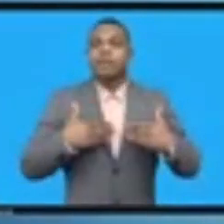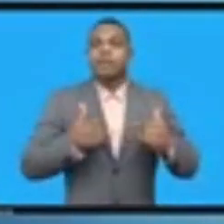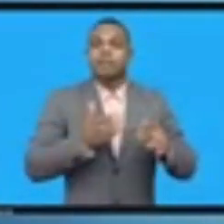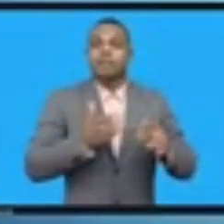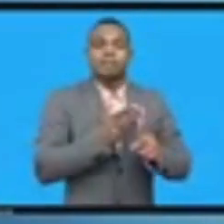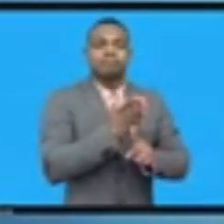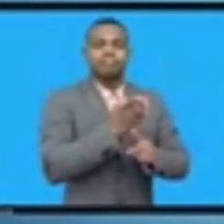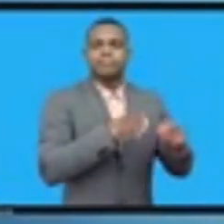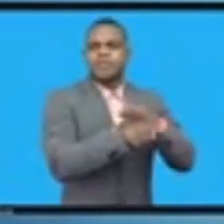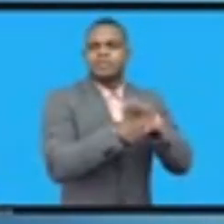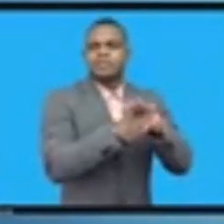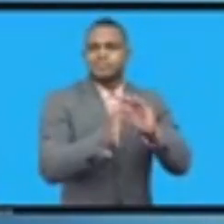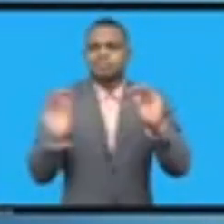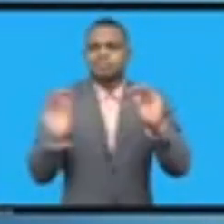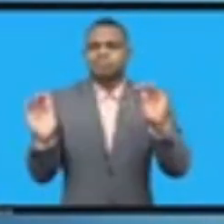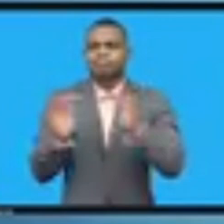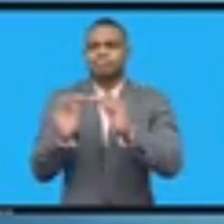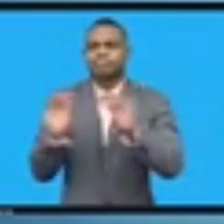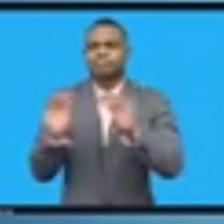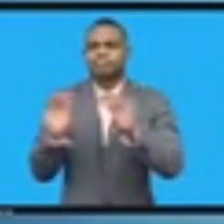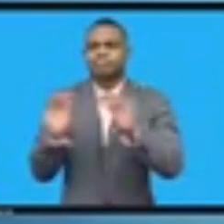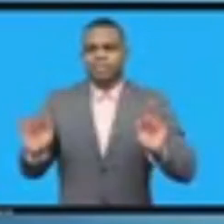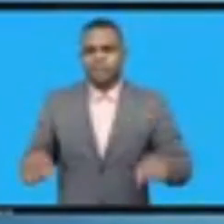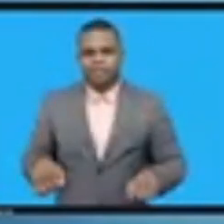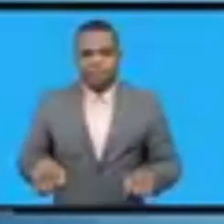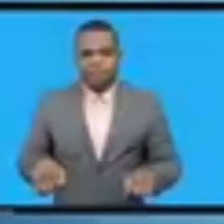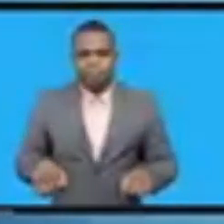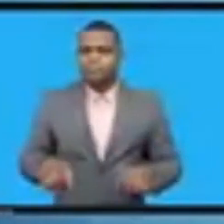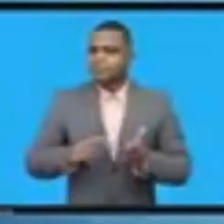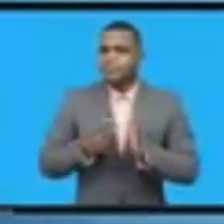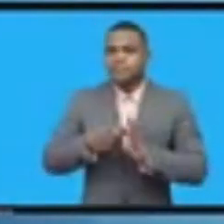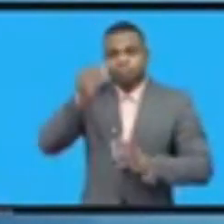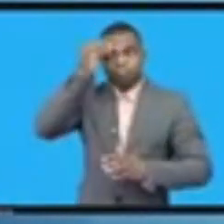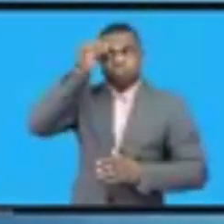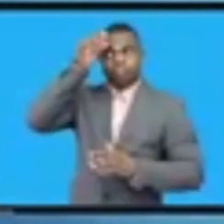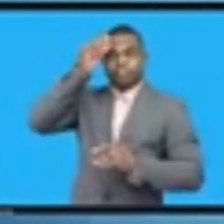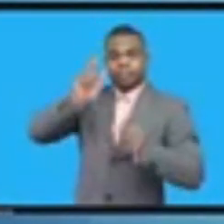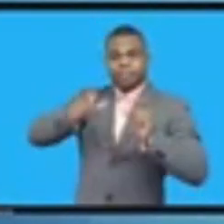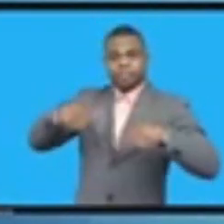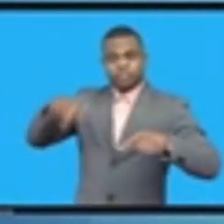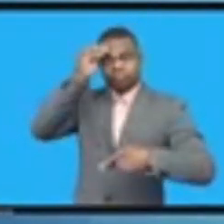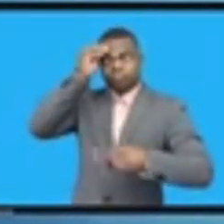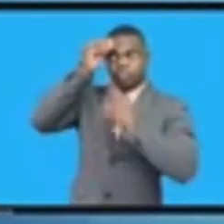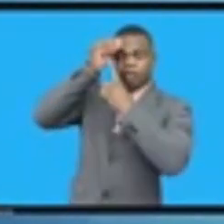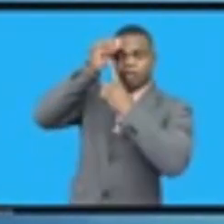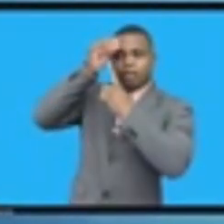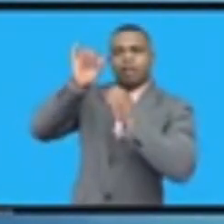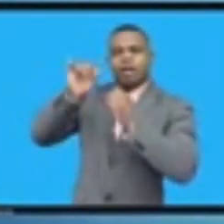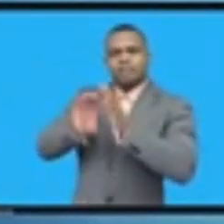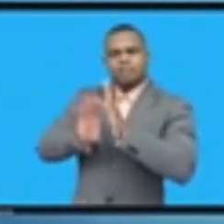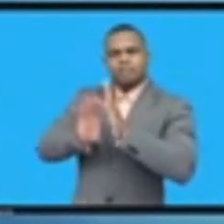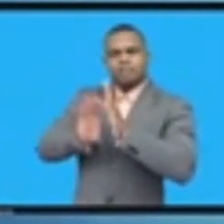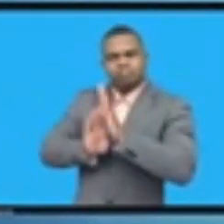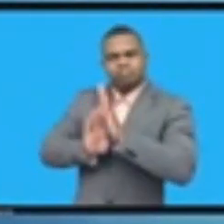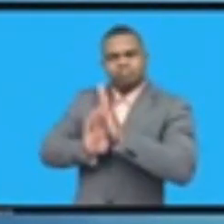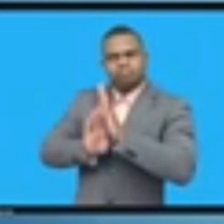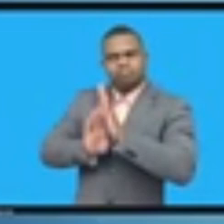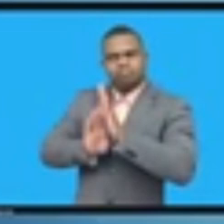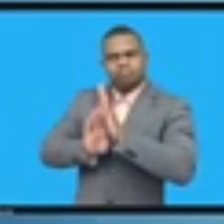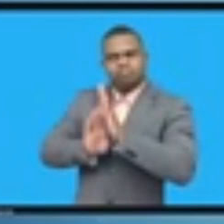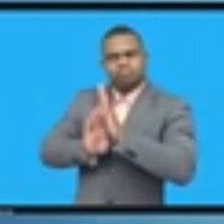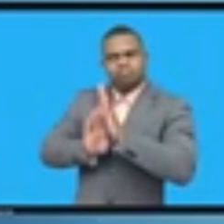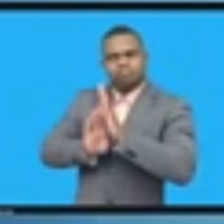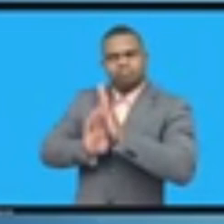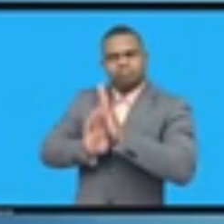包括在农业、在科技、在工程业都是如此。女士们、先生们，我们要实